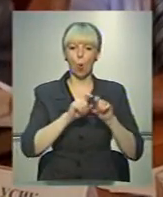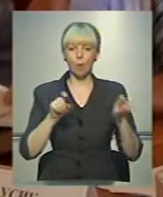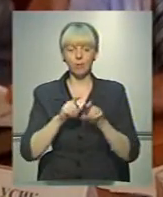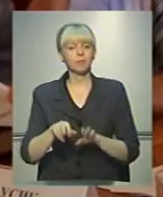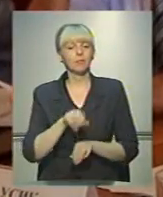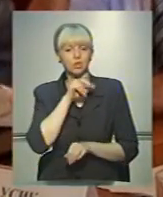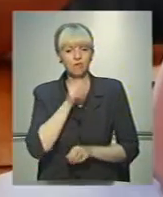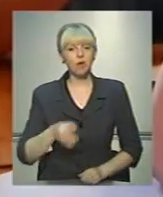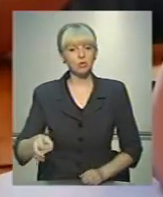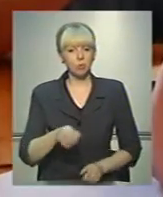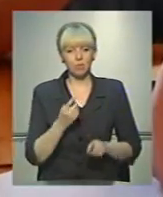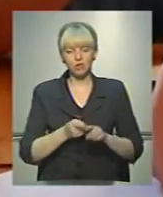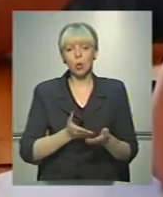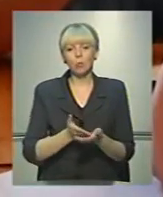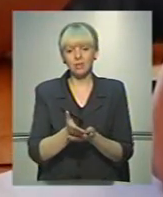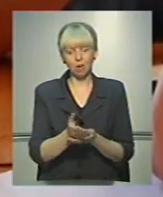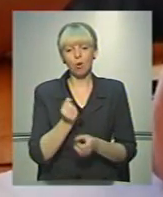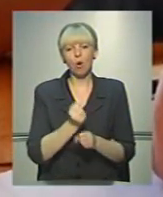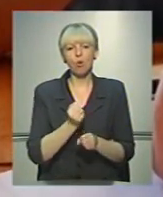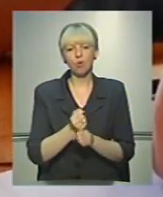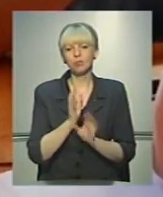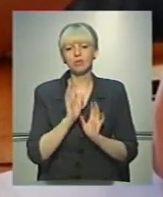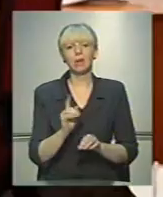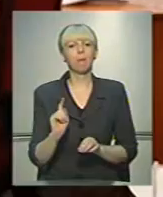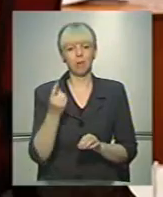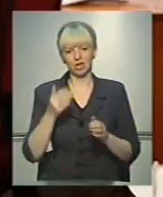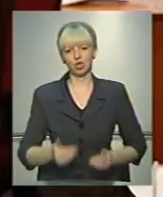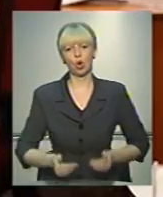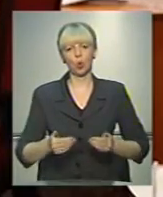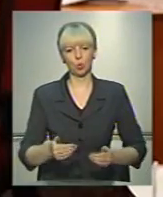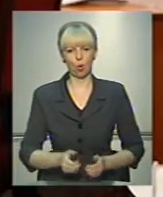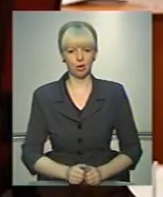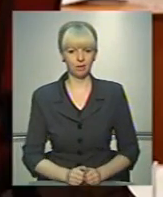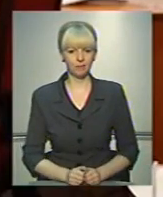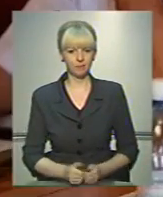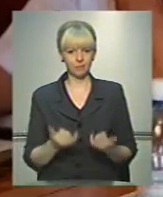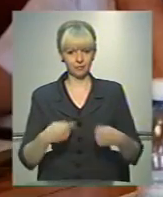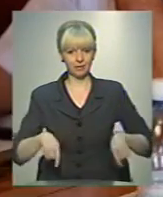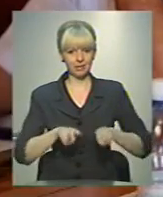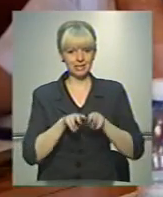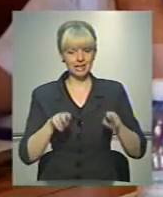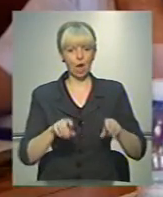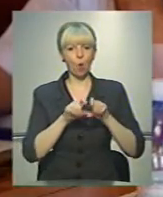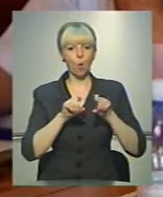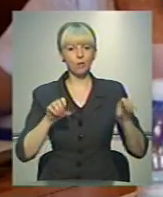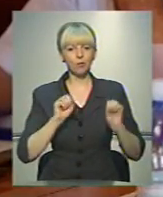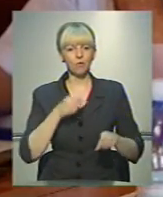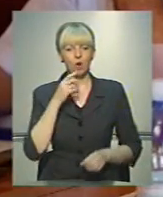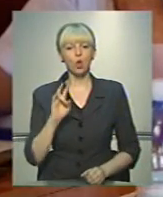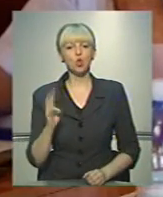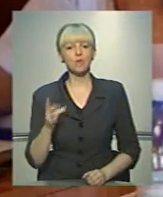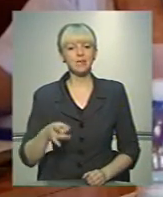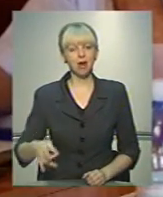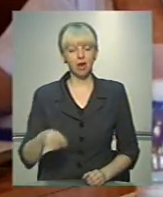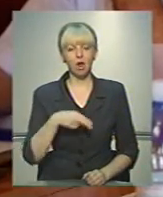в Чернівецькій області в цьому напрямку робляться лише перші кроки. Сьогодні такі самі кооперативи можемо говорити по Новоселицькому